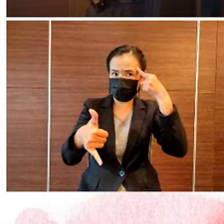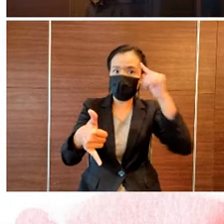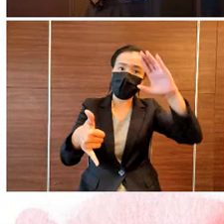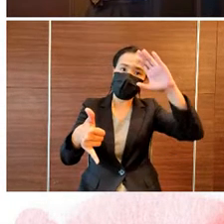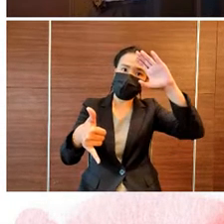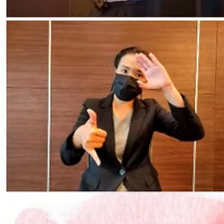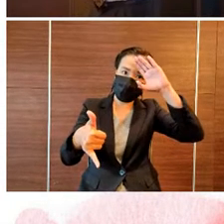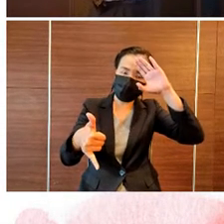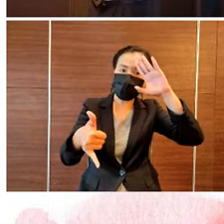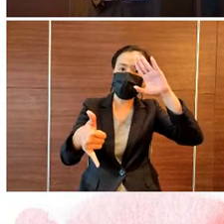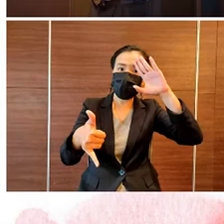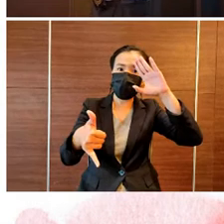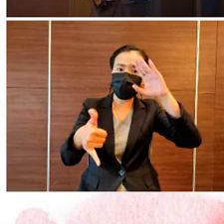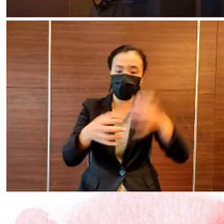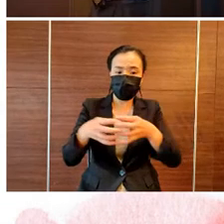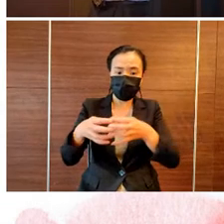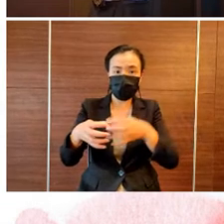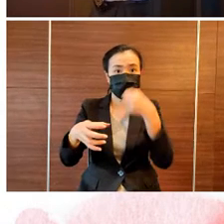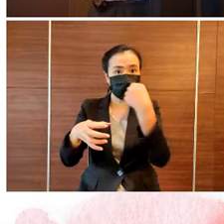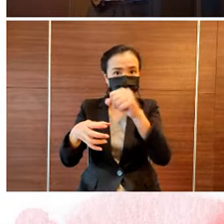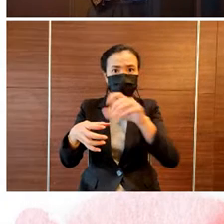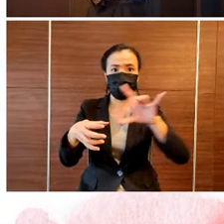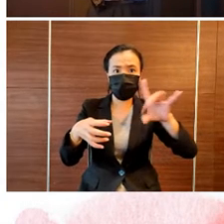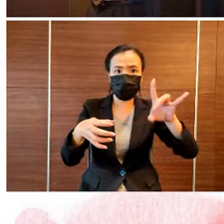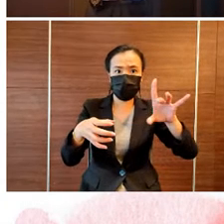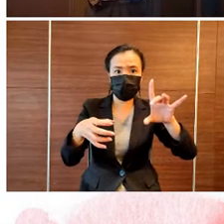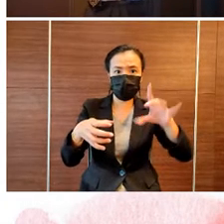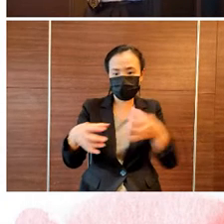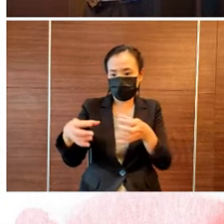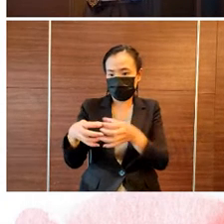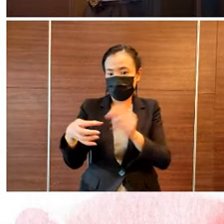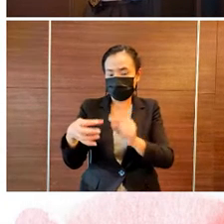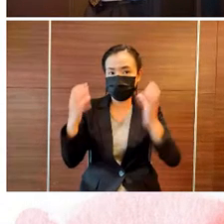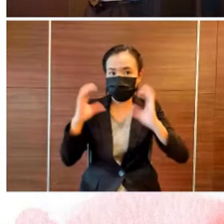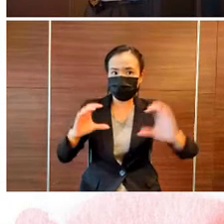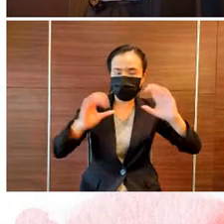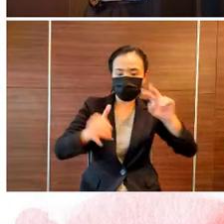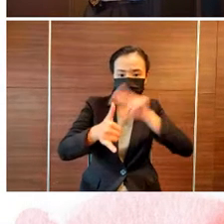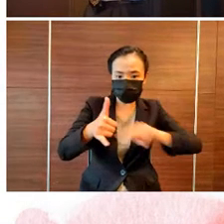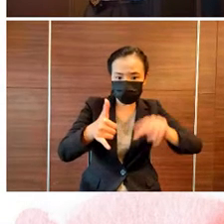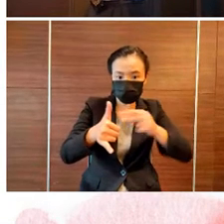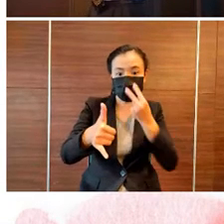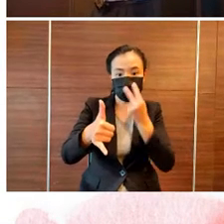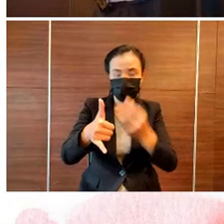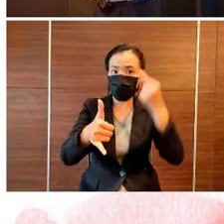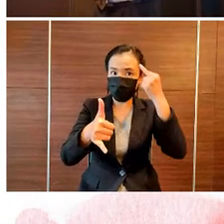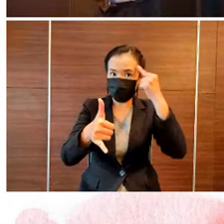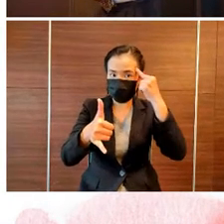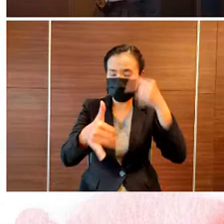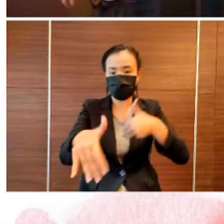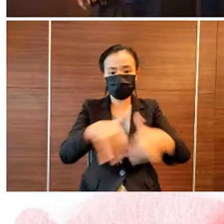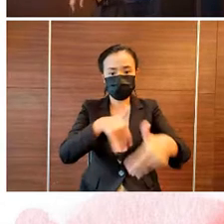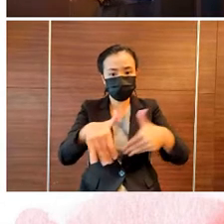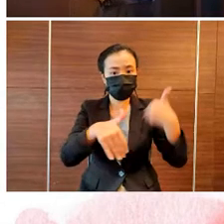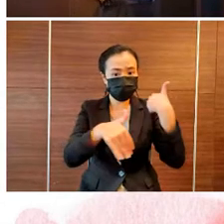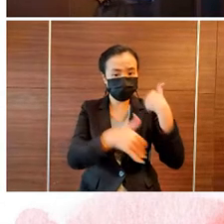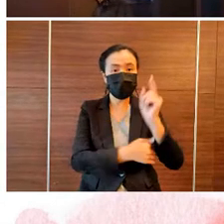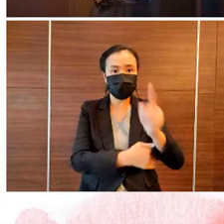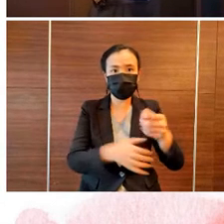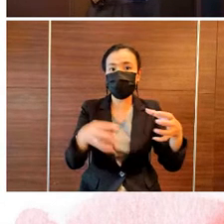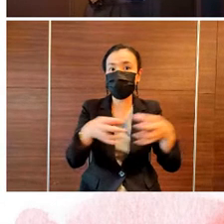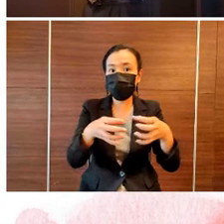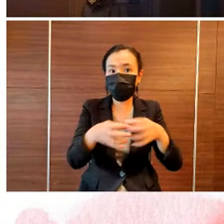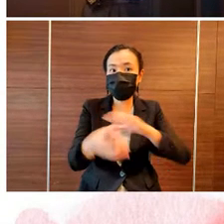นต่อ100คนที่จะมาตรวจก็จะต้องมากกว่าภาครัฐโรงพยาบาลภาครัฐที่จะไปตรวจเจอนะครับนะเพราะนี้อยู่ในชุมชนกลุ่มเหล่